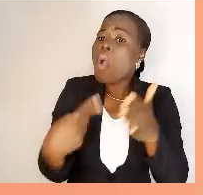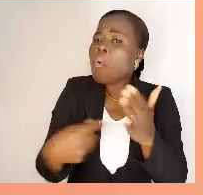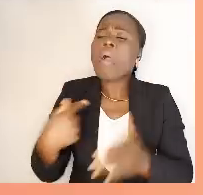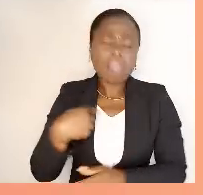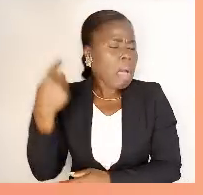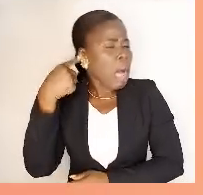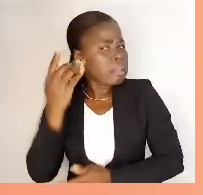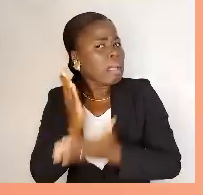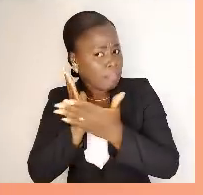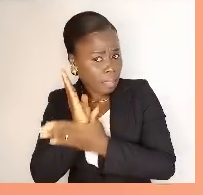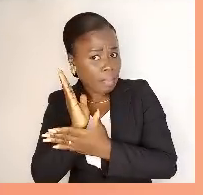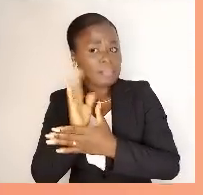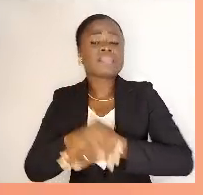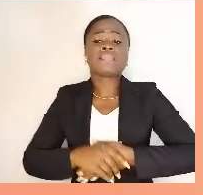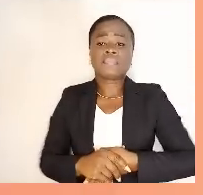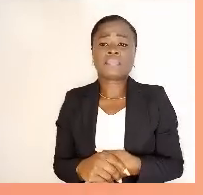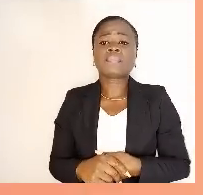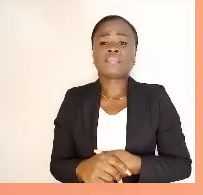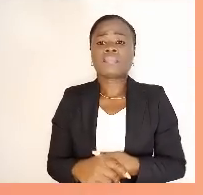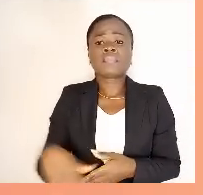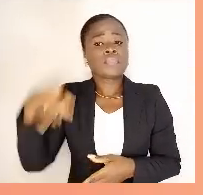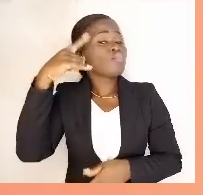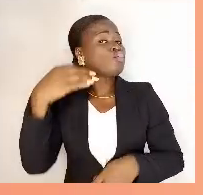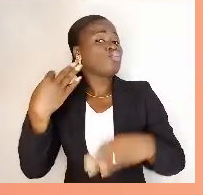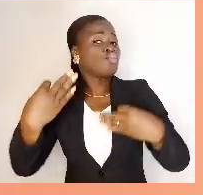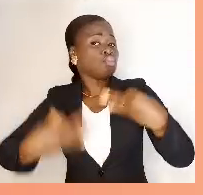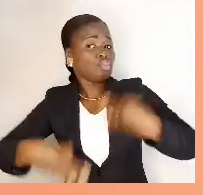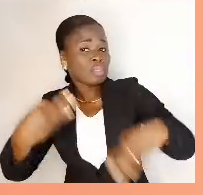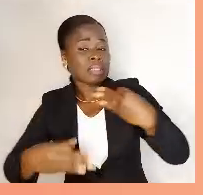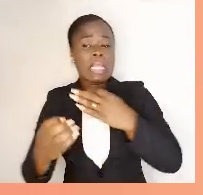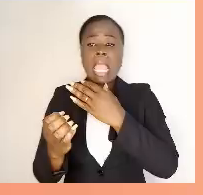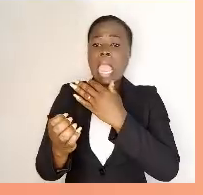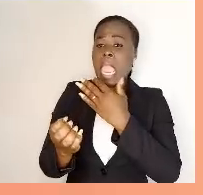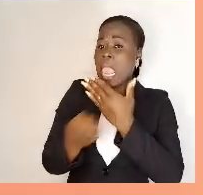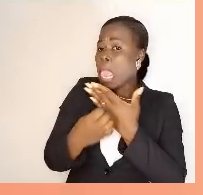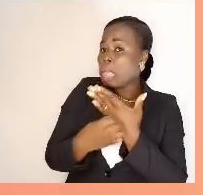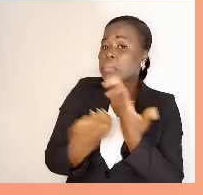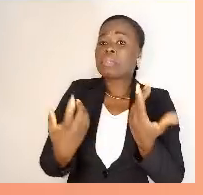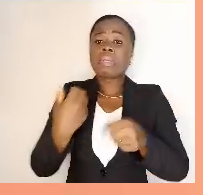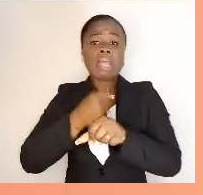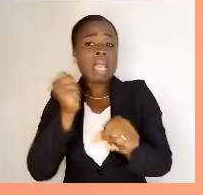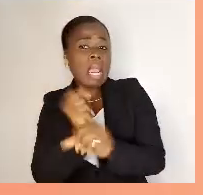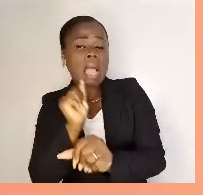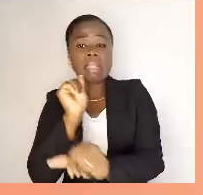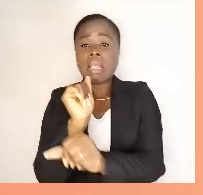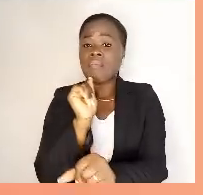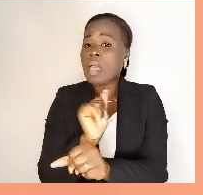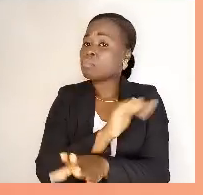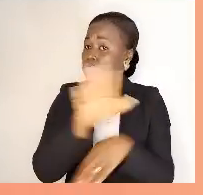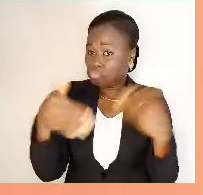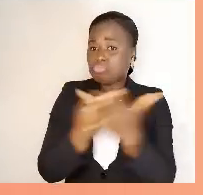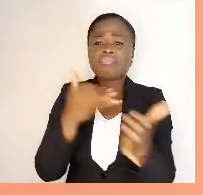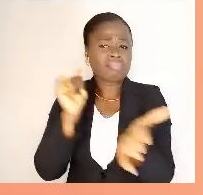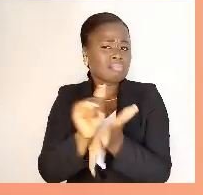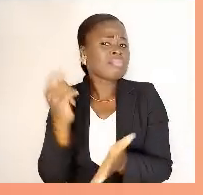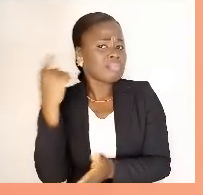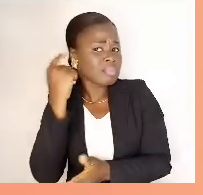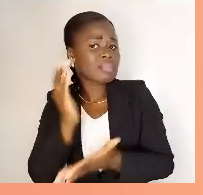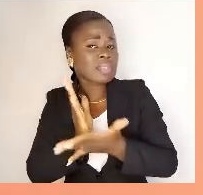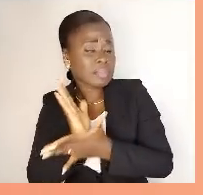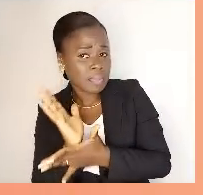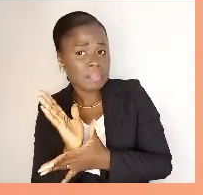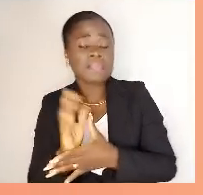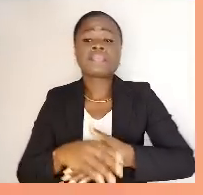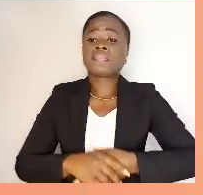particulier, de ses attentes légitimes en matière de justice socio-économique, de création